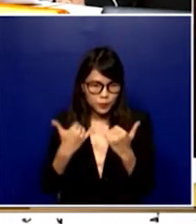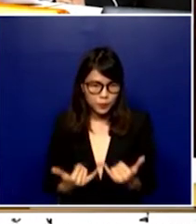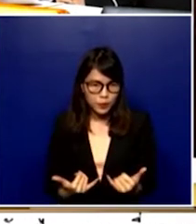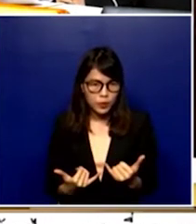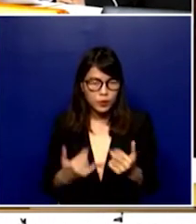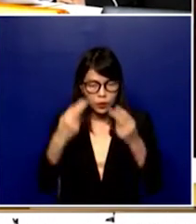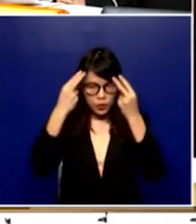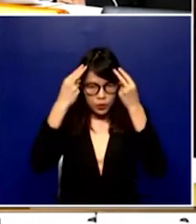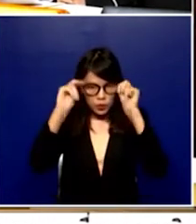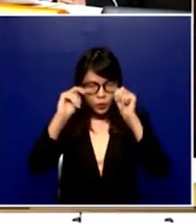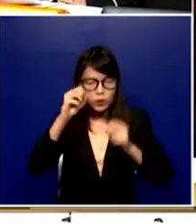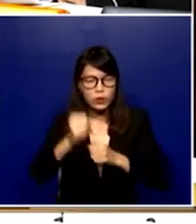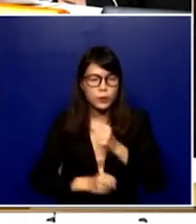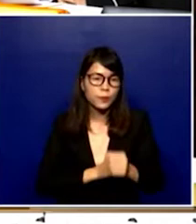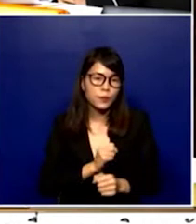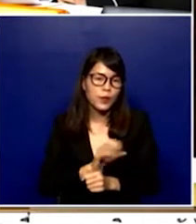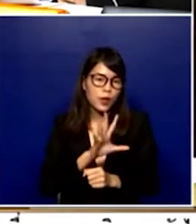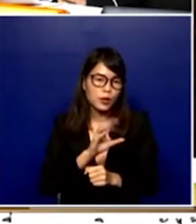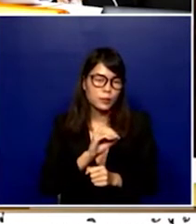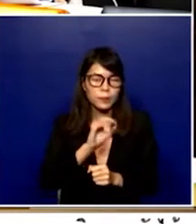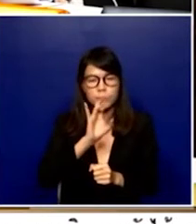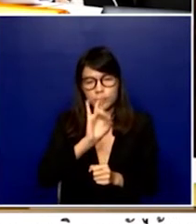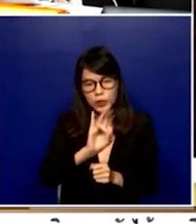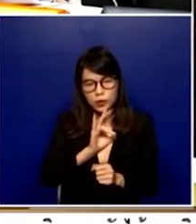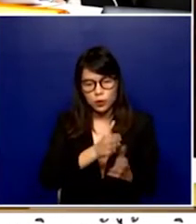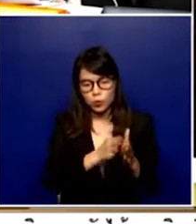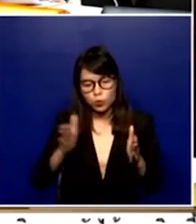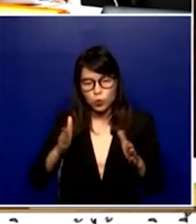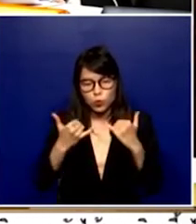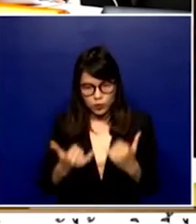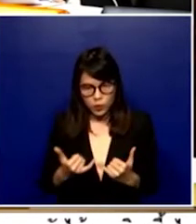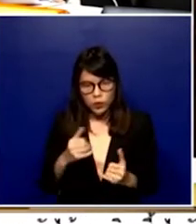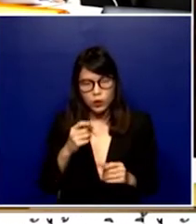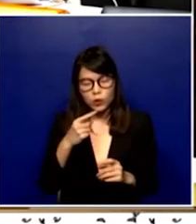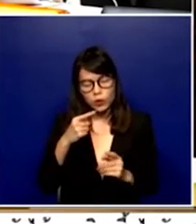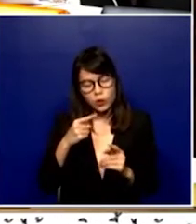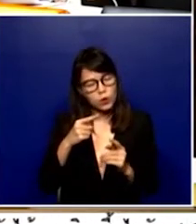ักรีตั้งแต่ปี 57 จถนี้ท่านยื่นไปแล้ว 6 ครั้ง